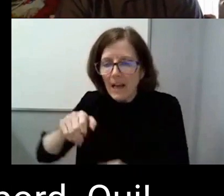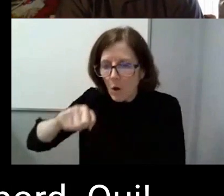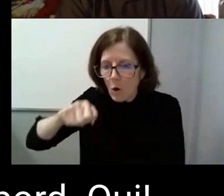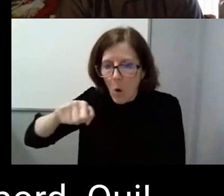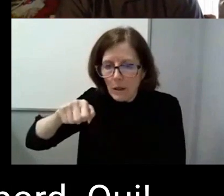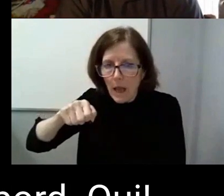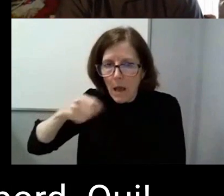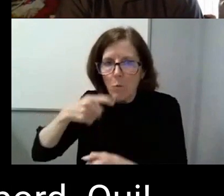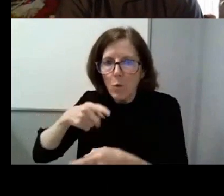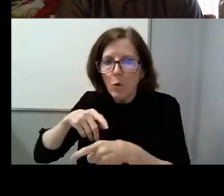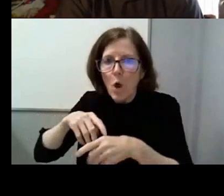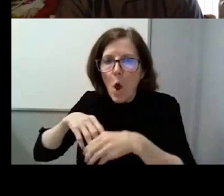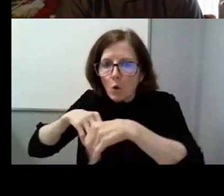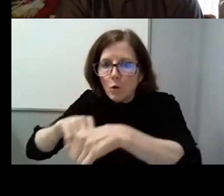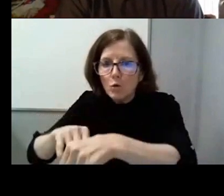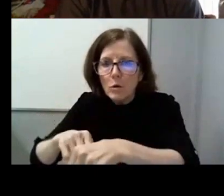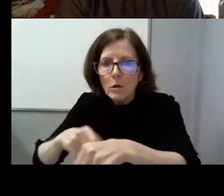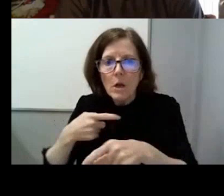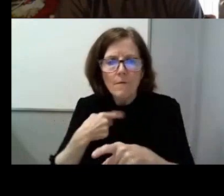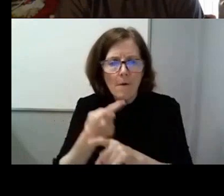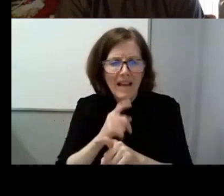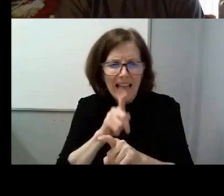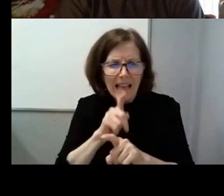Je veux juste être sûr qu'on est du bon bord, oui.